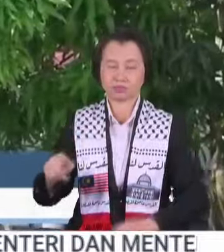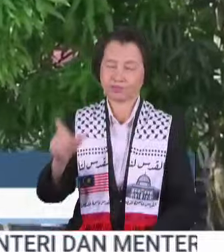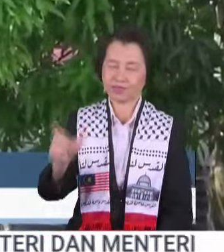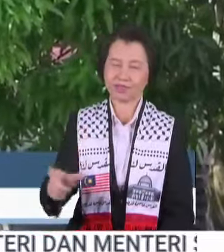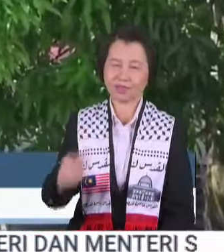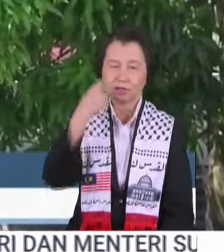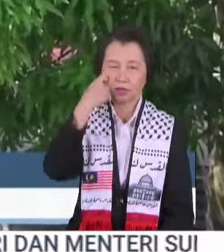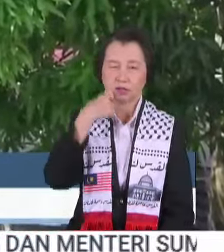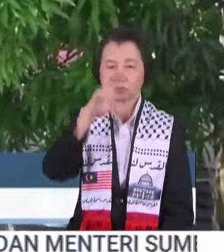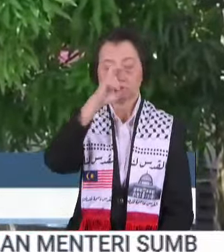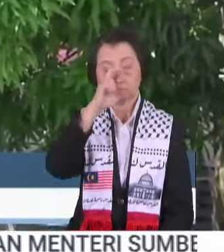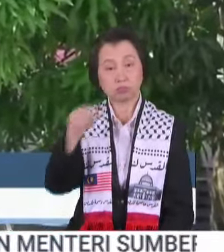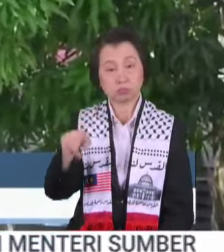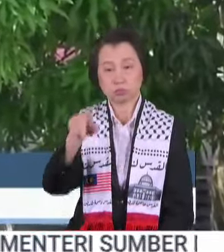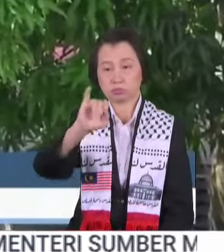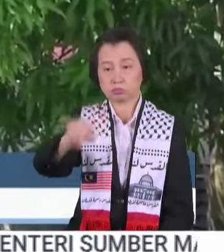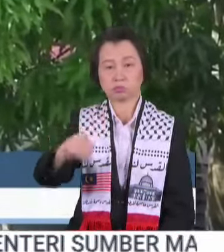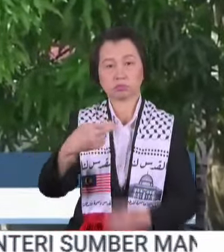yang tegas.